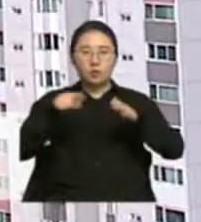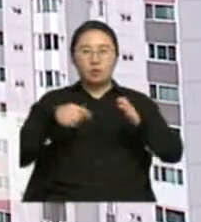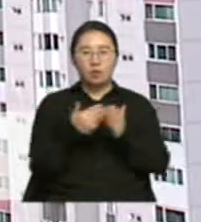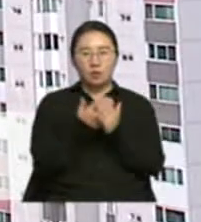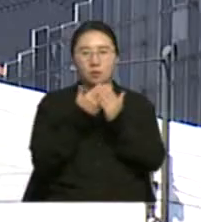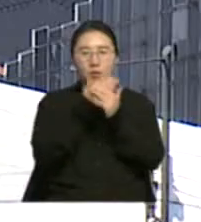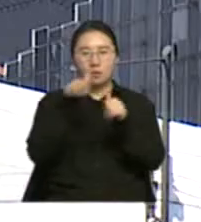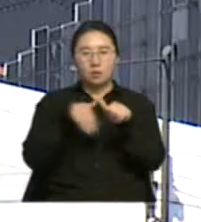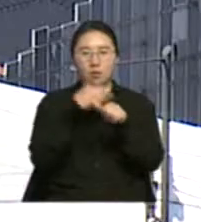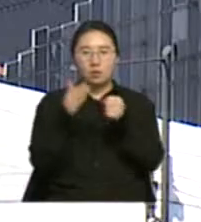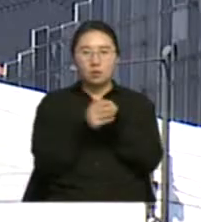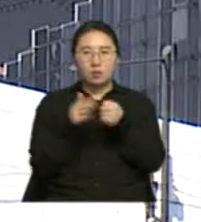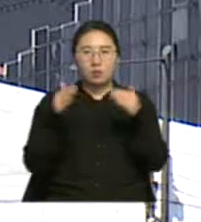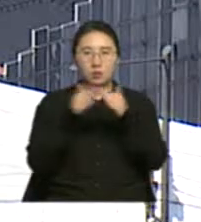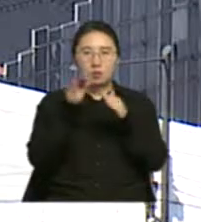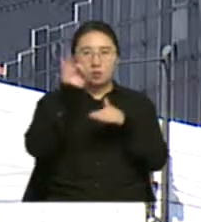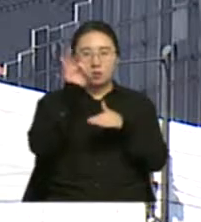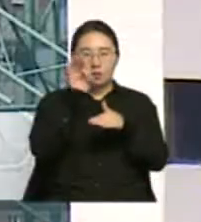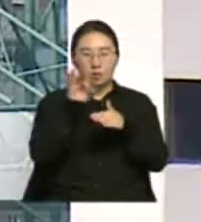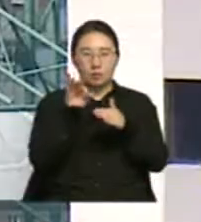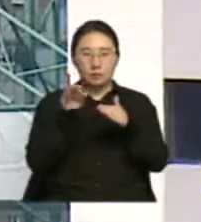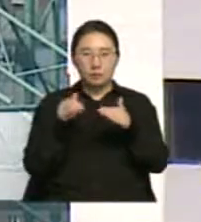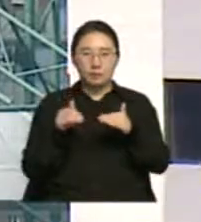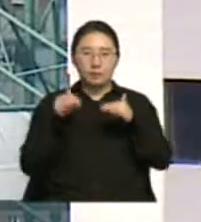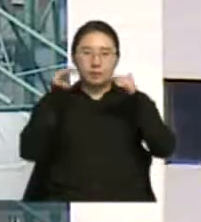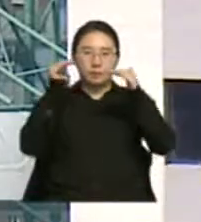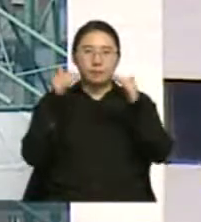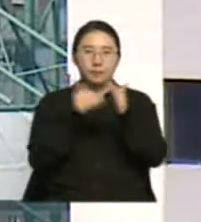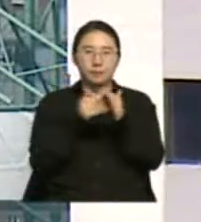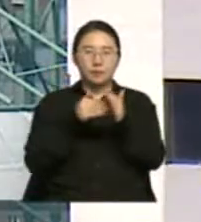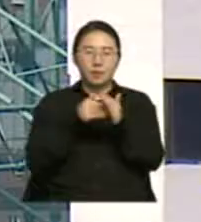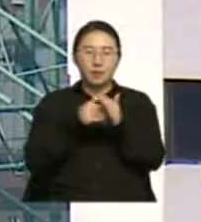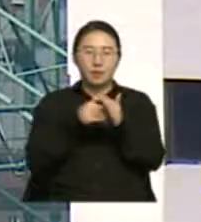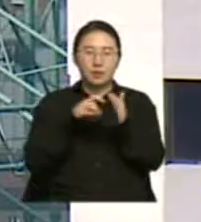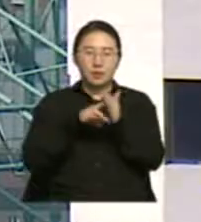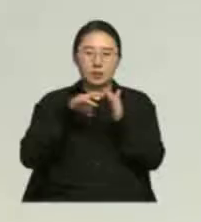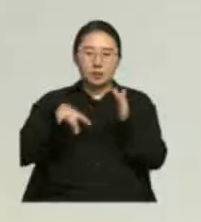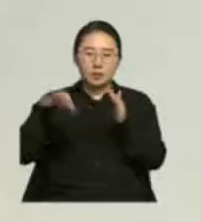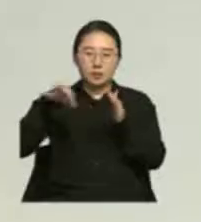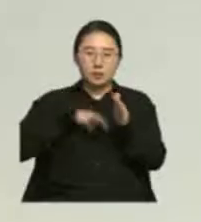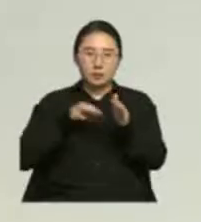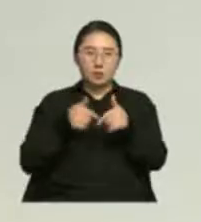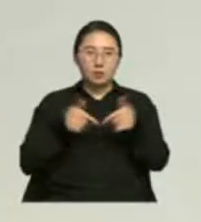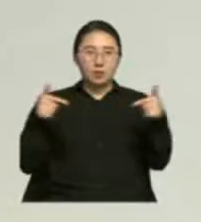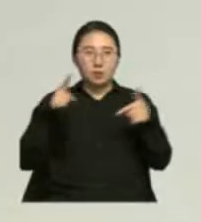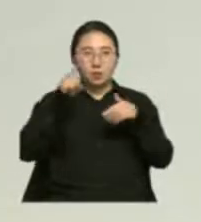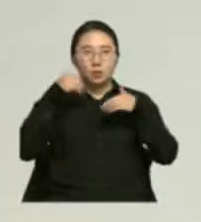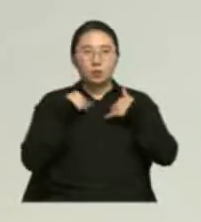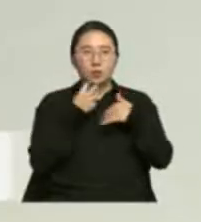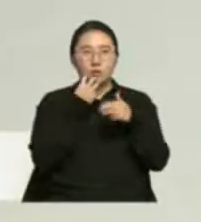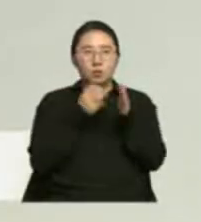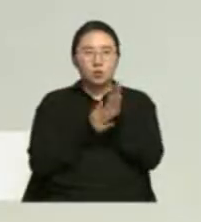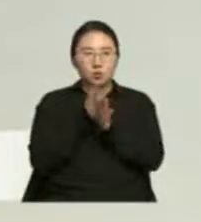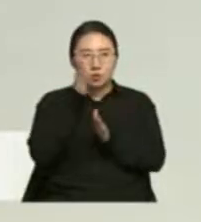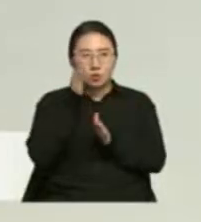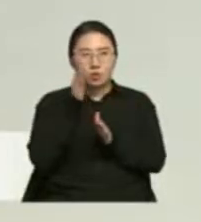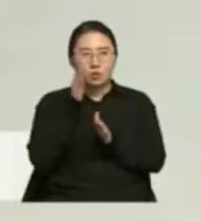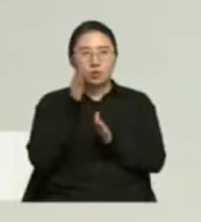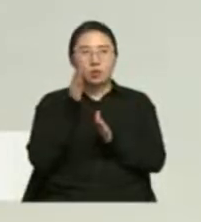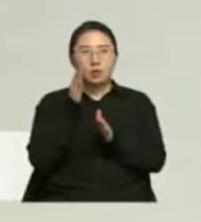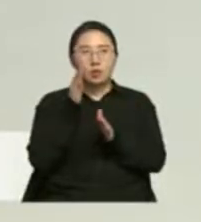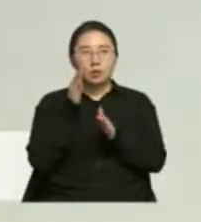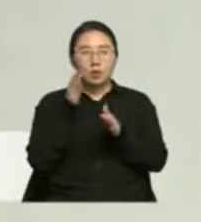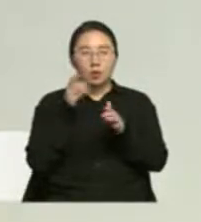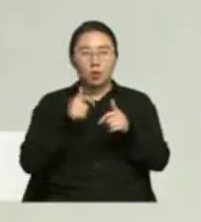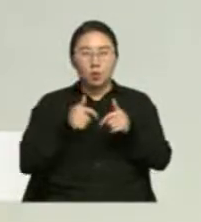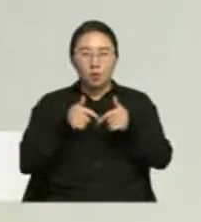개발 여파로 인한 부동산 가격 상승 등으로 지방 세입이 늘어났기 때문입니다. 정부하고 이제 서울시 그